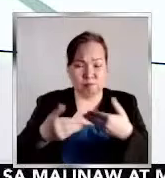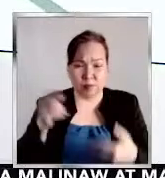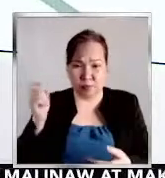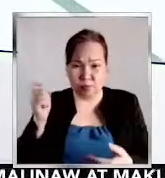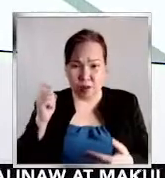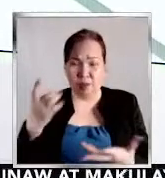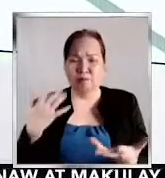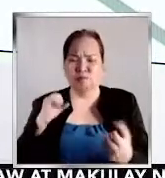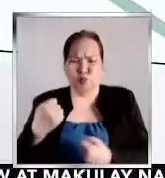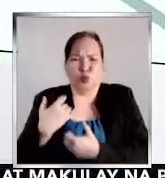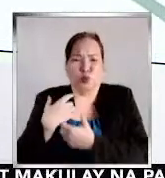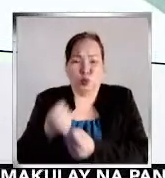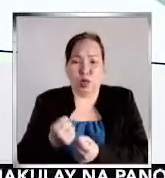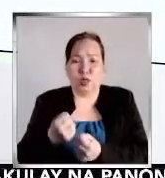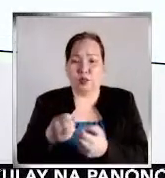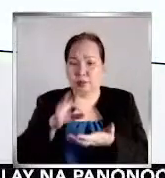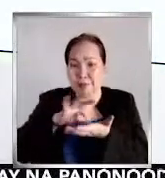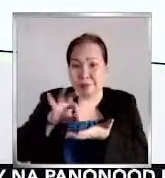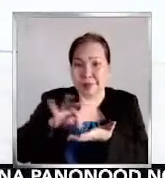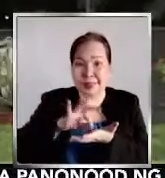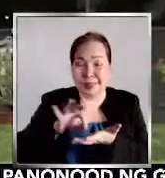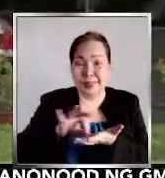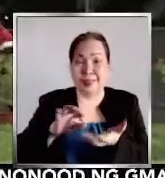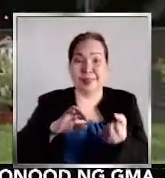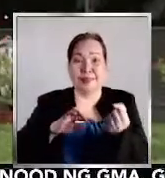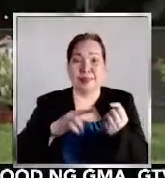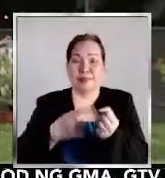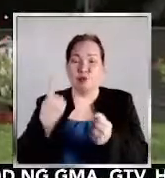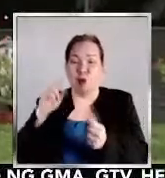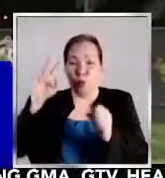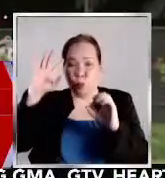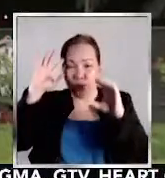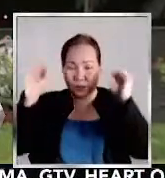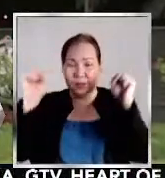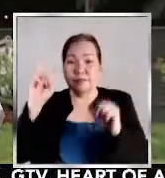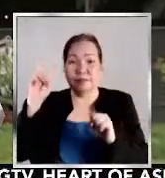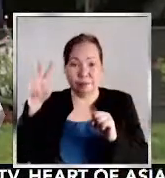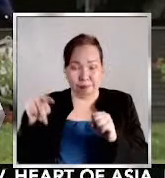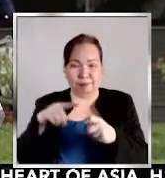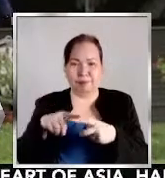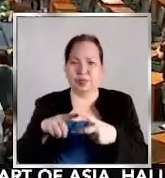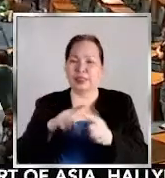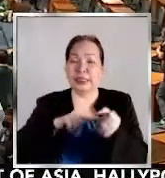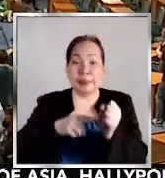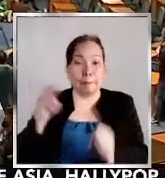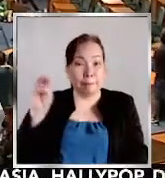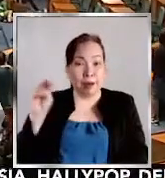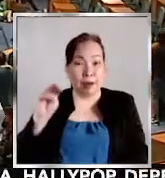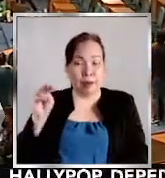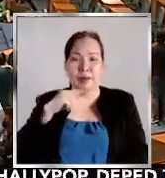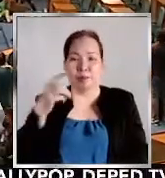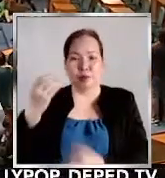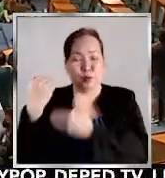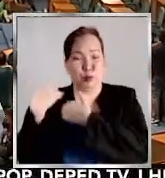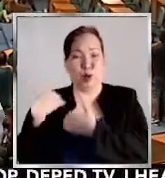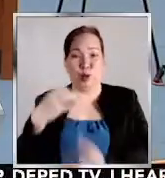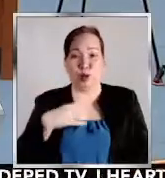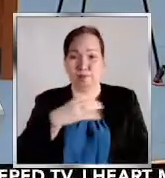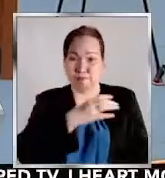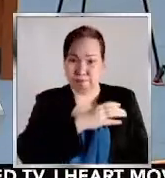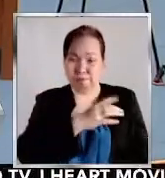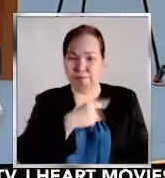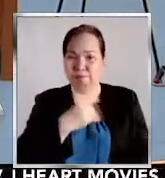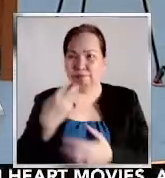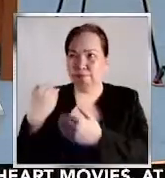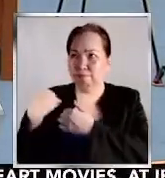Pangulo na sisimula na sa Martes. Anya tungkulin ito ng Kongreso na uupo bilang National Board of Canvassers. Pagsasamahin daw